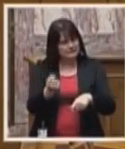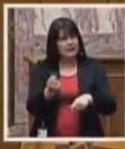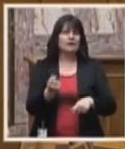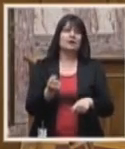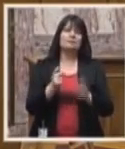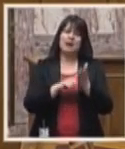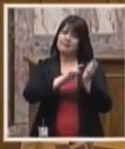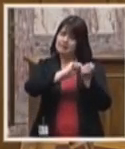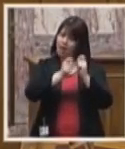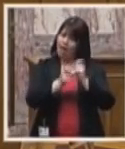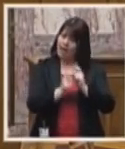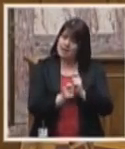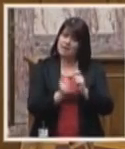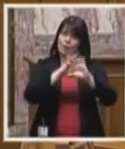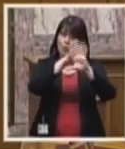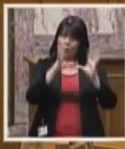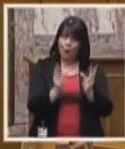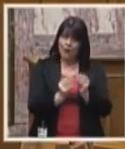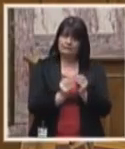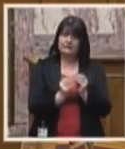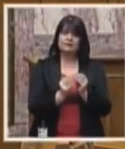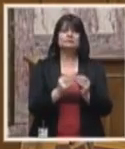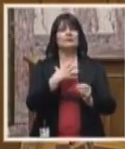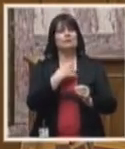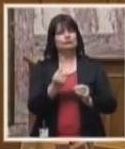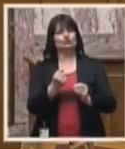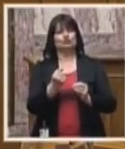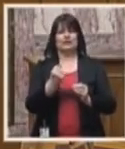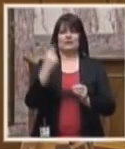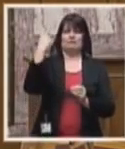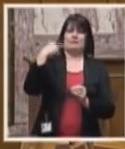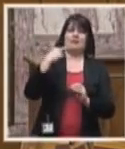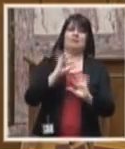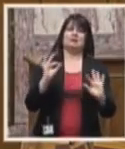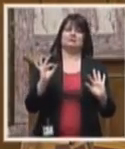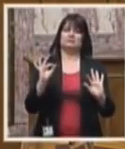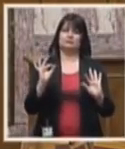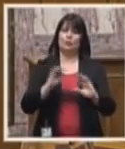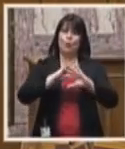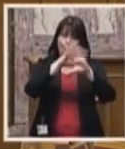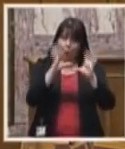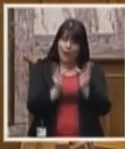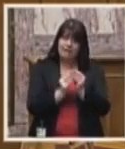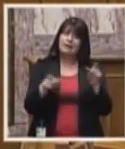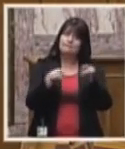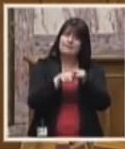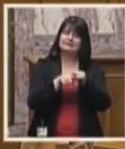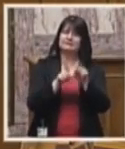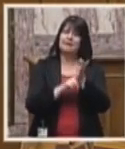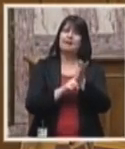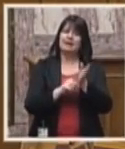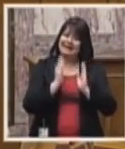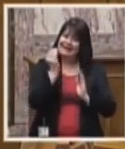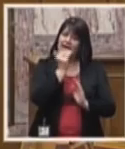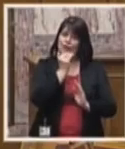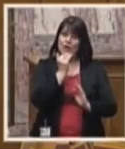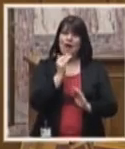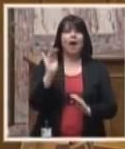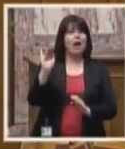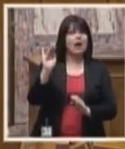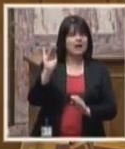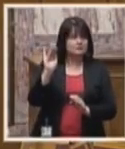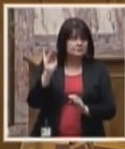μπορέσουμε όλα αυτά να τα κάνουμε με αξιοπιστία απέναντι στους εταίρους μας. Όλα αυτά ταυτόχρονα. Όμως αυτός ο πόνος, κυρία Καρατζαφέρη,